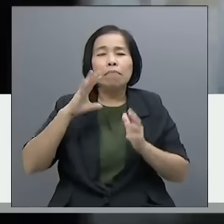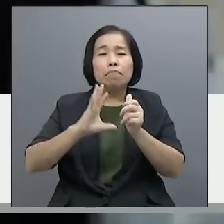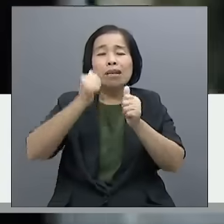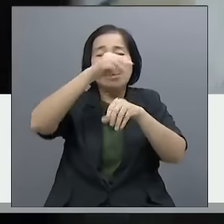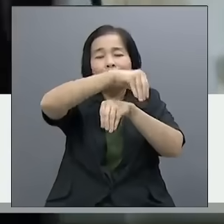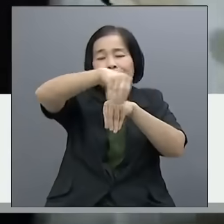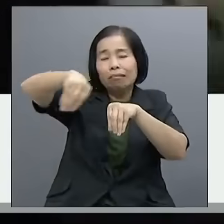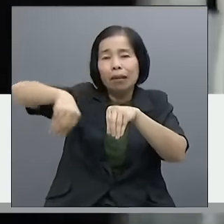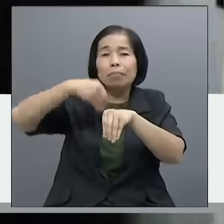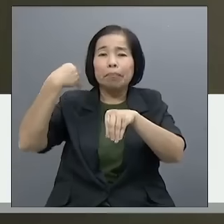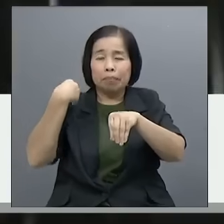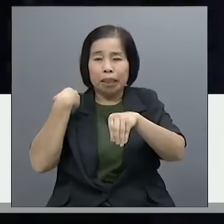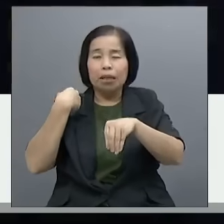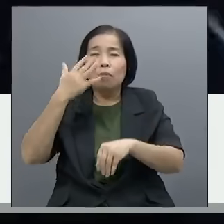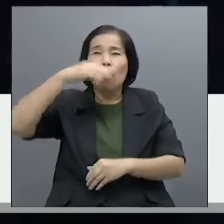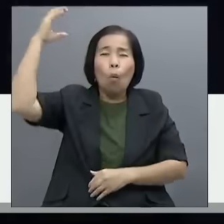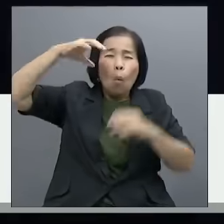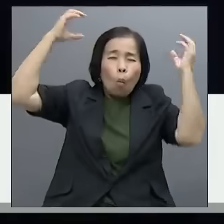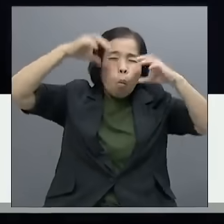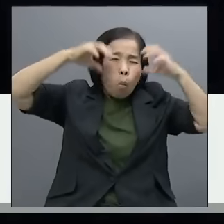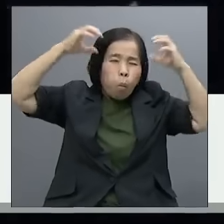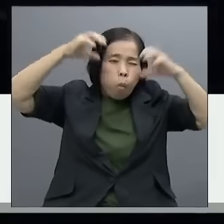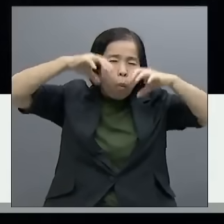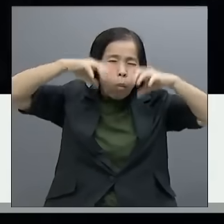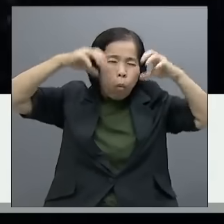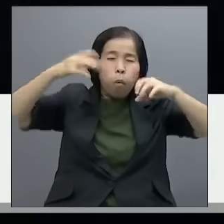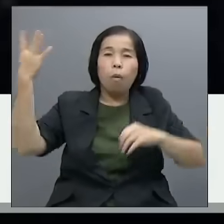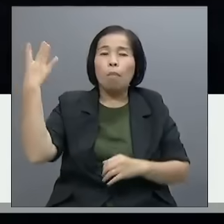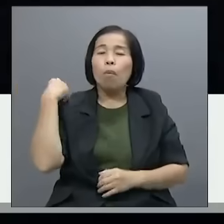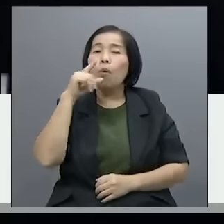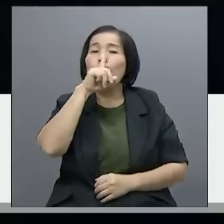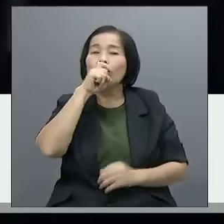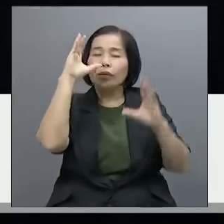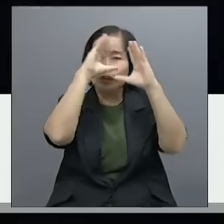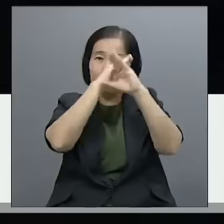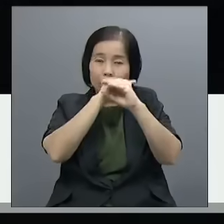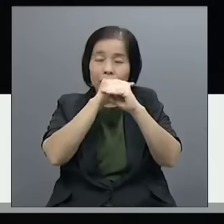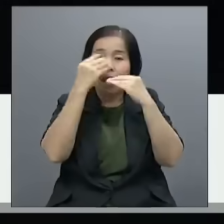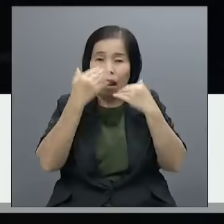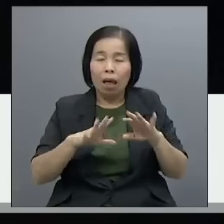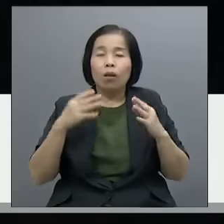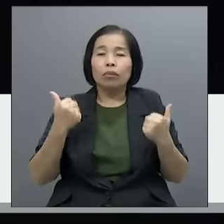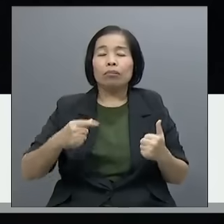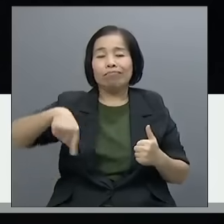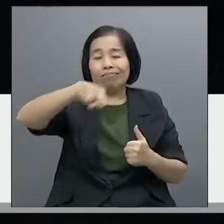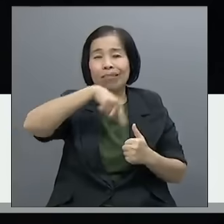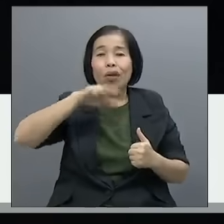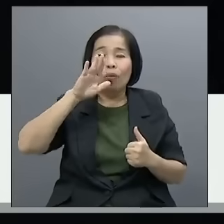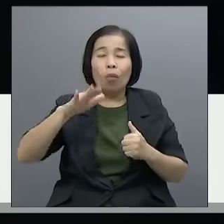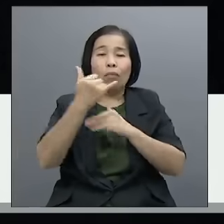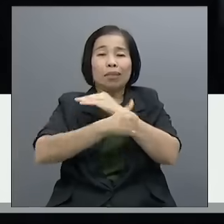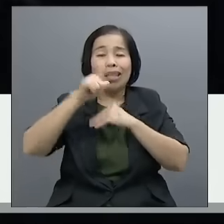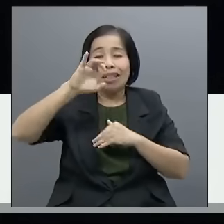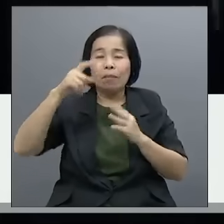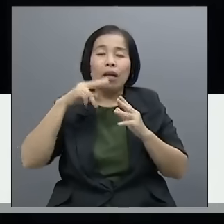งค่ะนับตั้งแต่ฝนเริ่มเทลงมาอย่างหนักในช่วงคืนวันอาทิตย์ที่ผ่านมาซึ่งทำให้หลายพื้นที่ทางตะวันออกของประเทศต้องจมอ